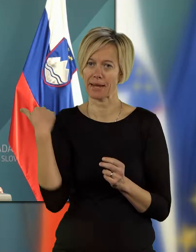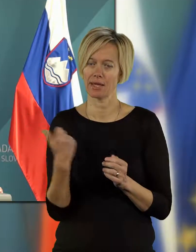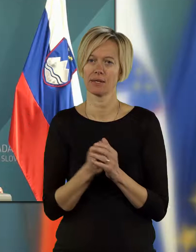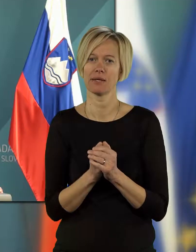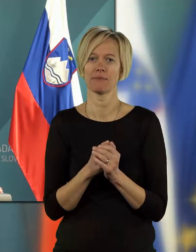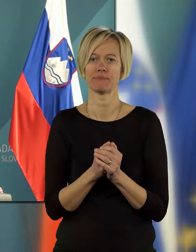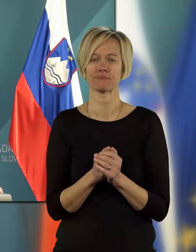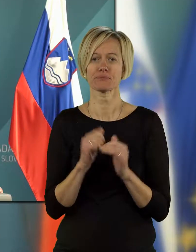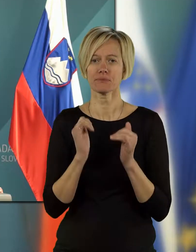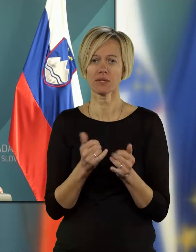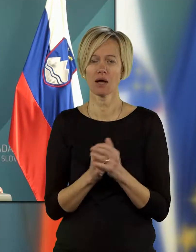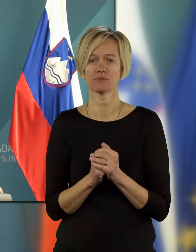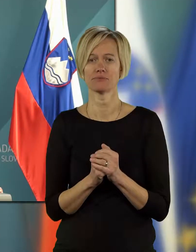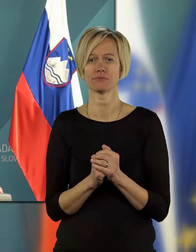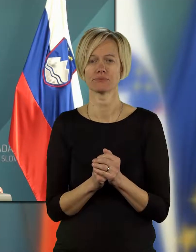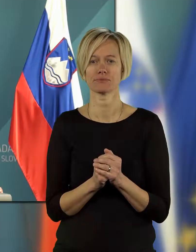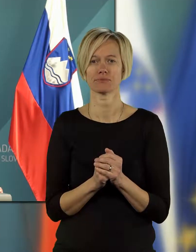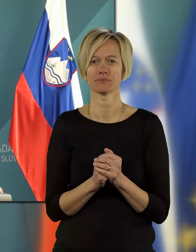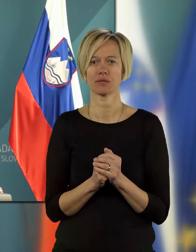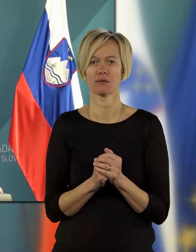rekla prej, da